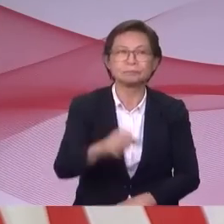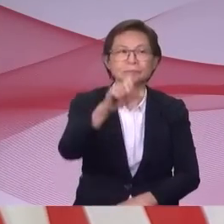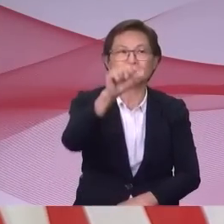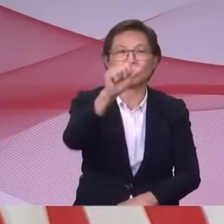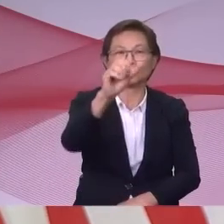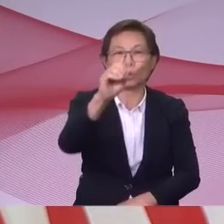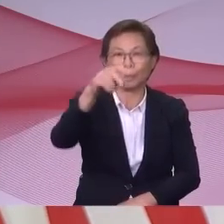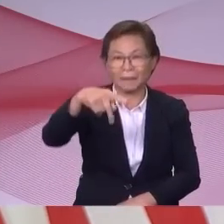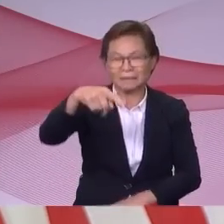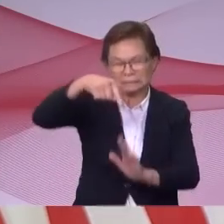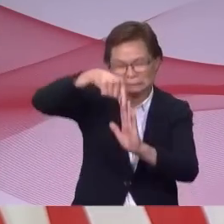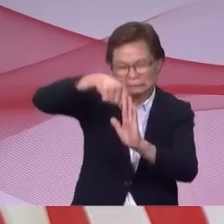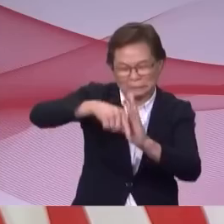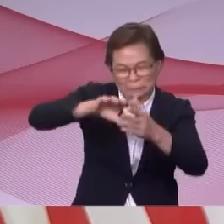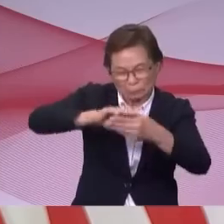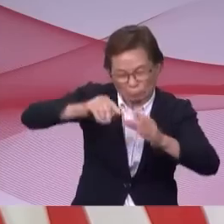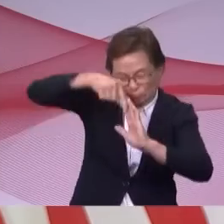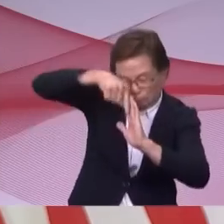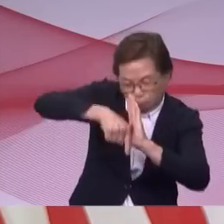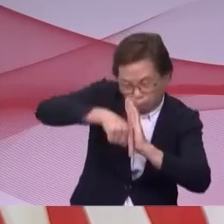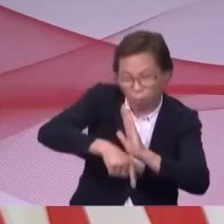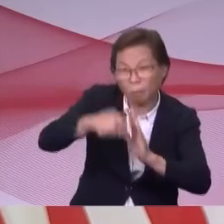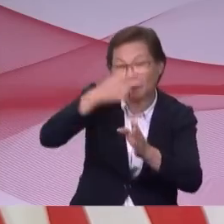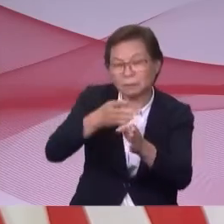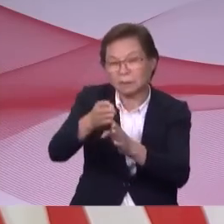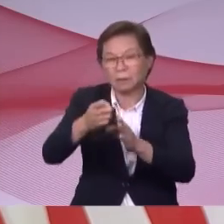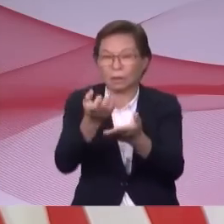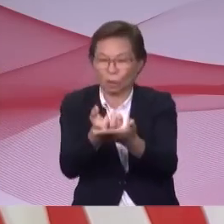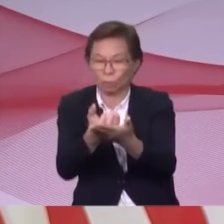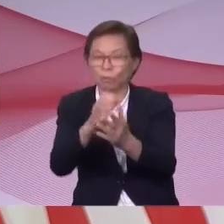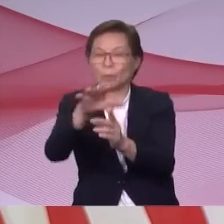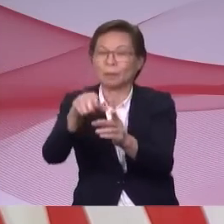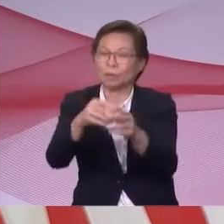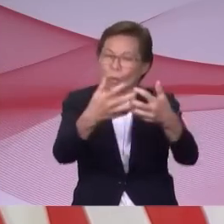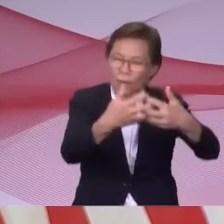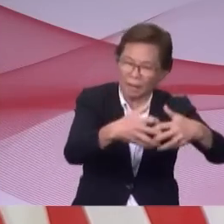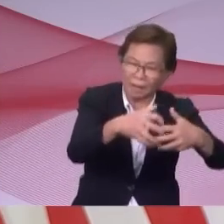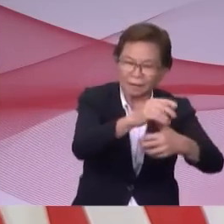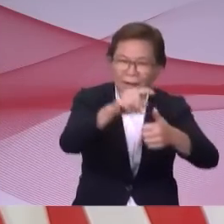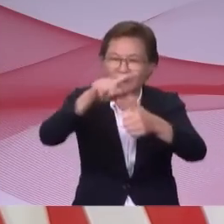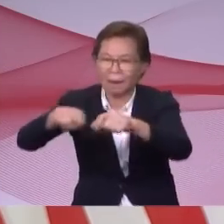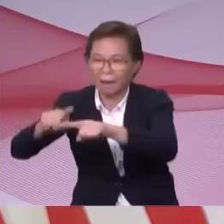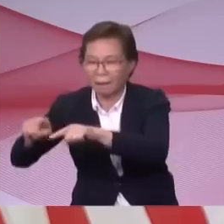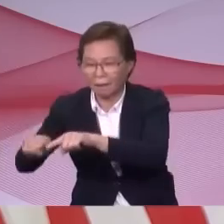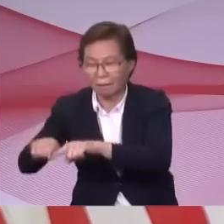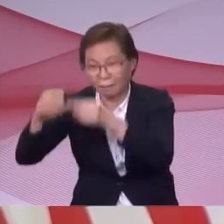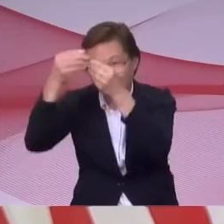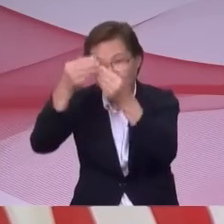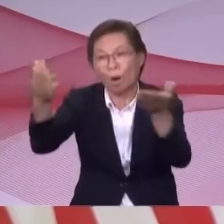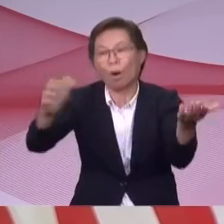yang detail bagi sektor ekonomi termasuk perkilangan dan sebagainya akan diumumkan